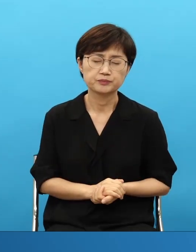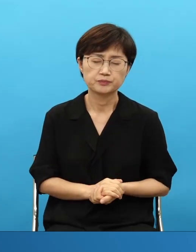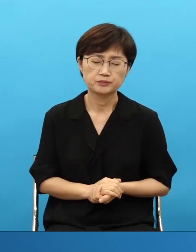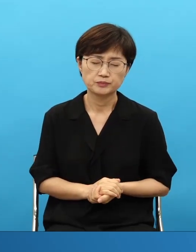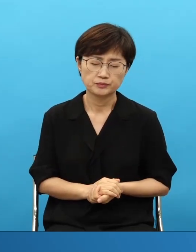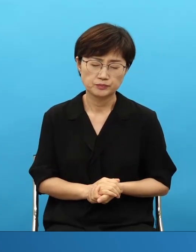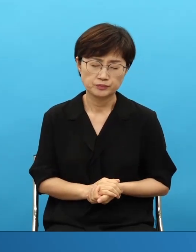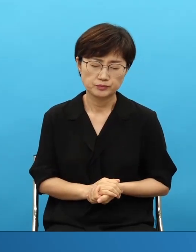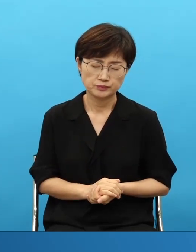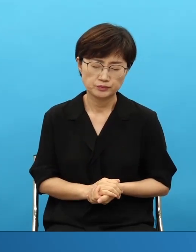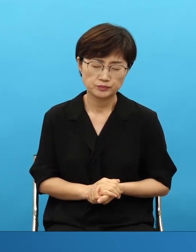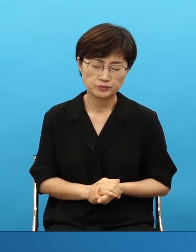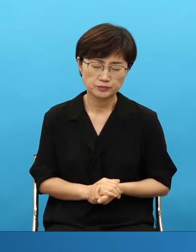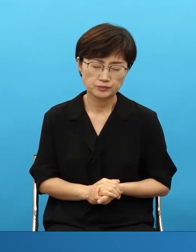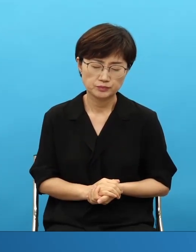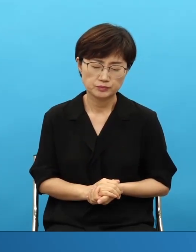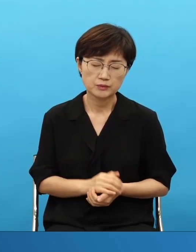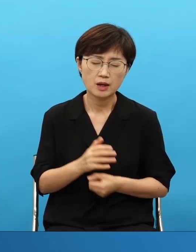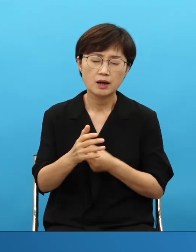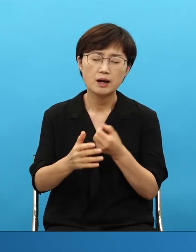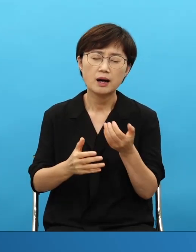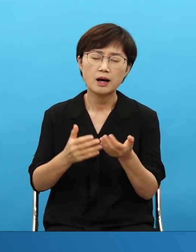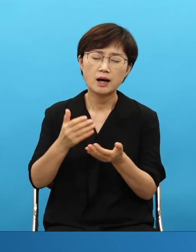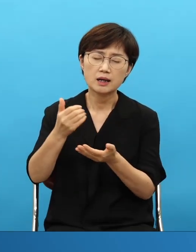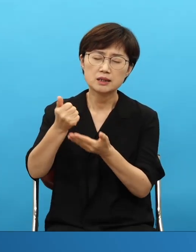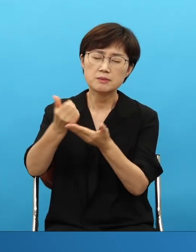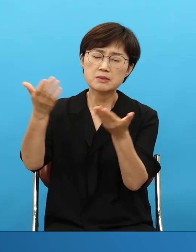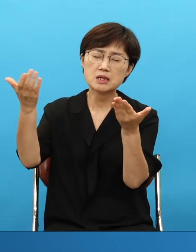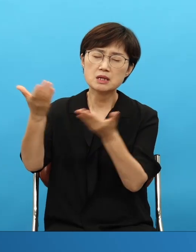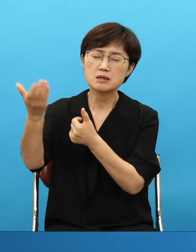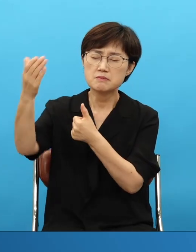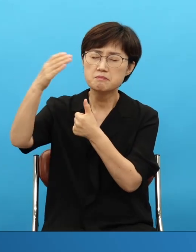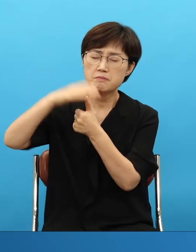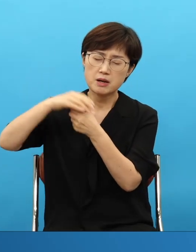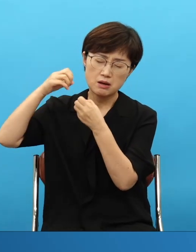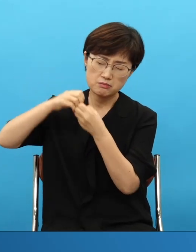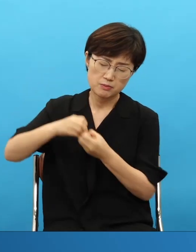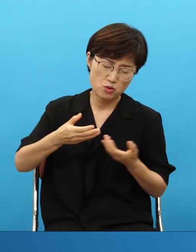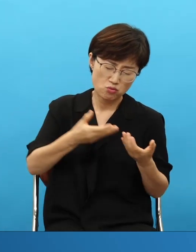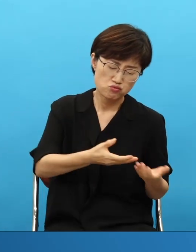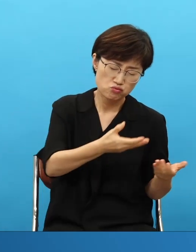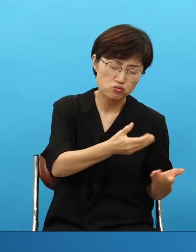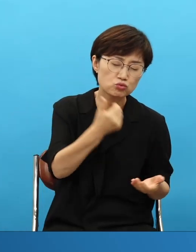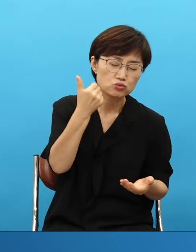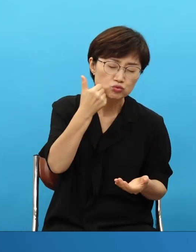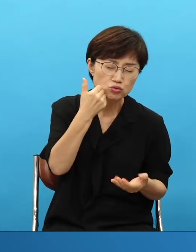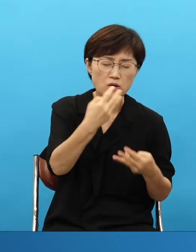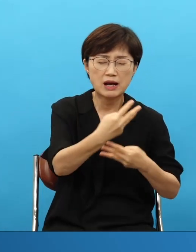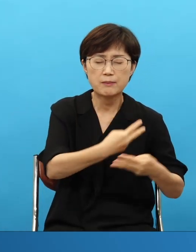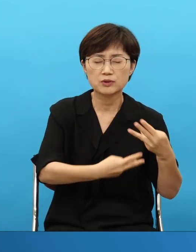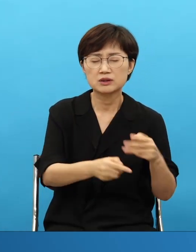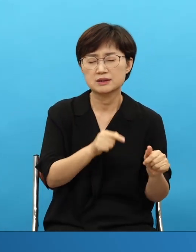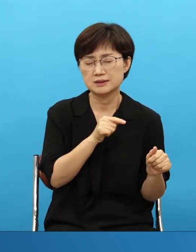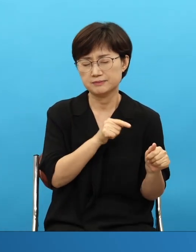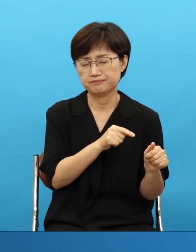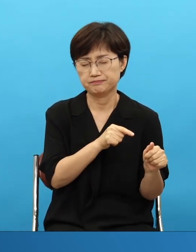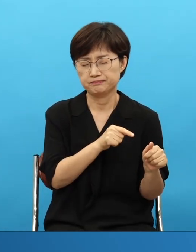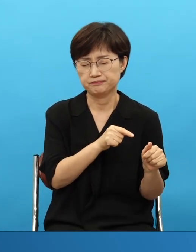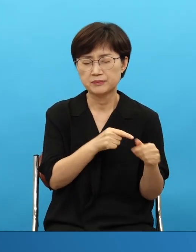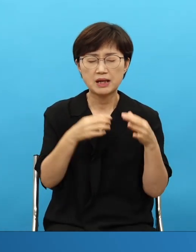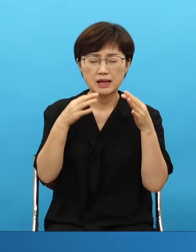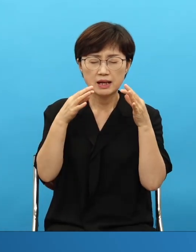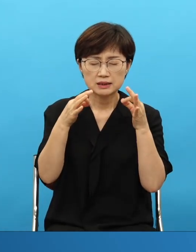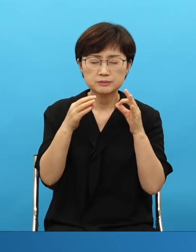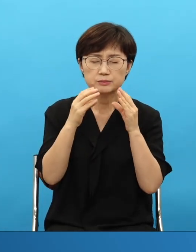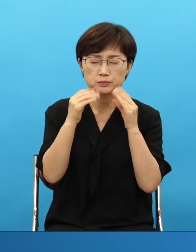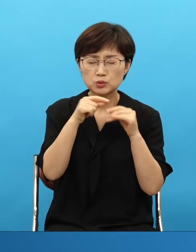里程碑 하나님의유업을이어갈렘넌트들에게금토일시대를통하여복음으로각인